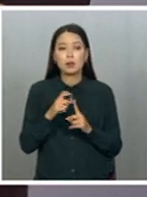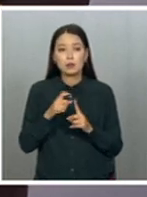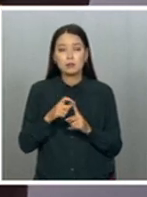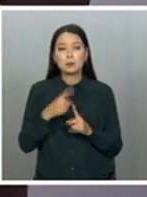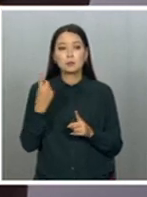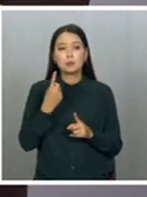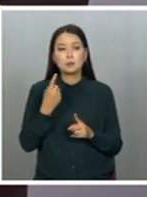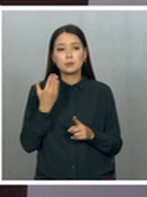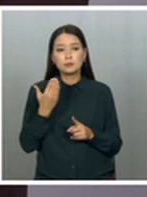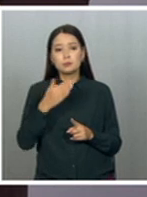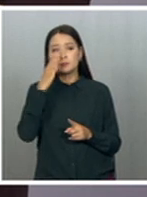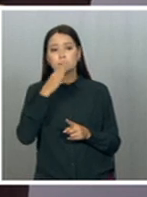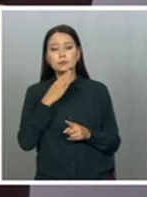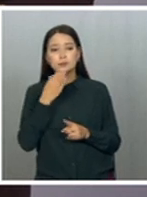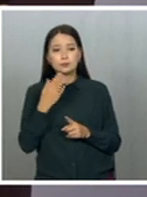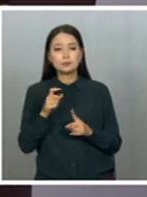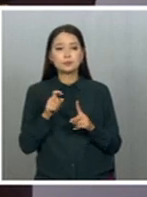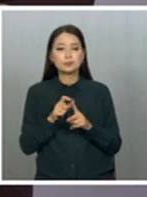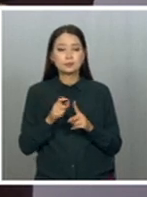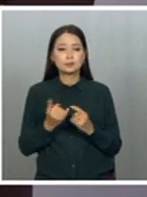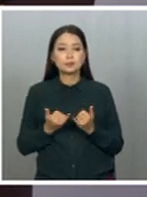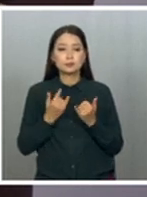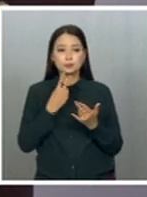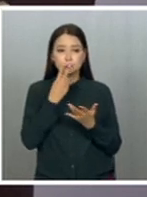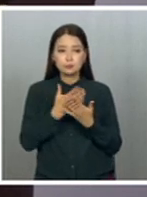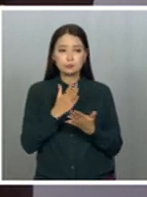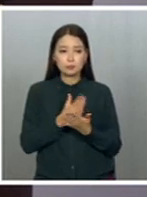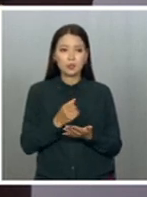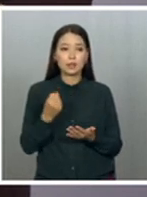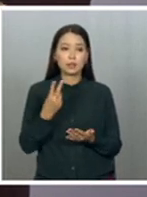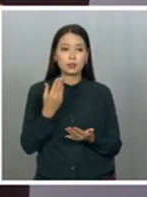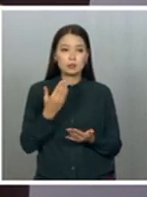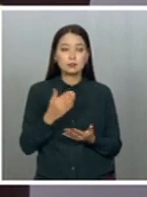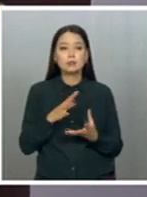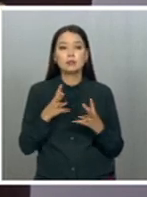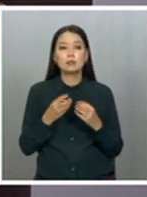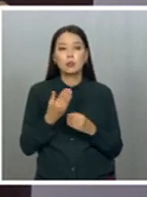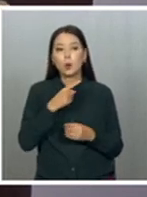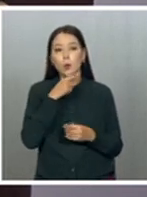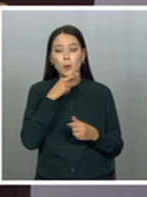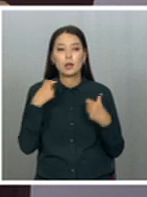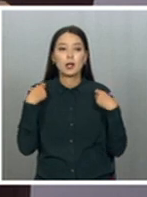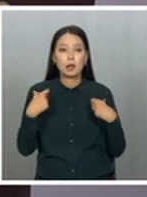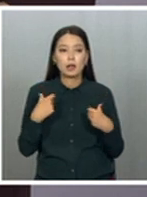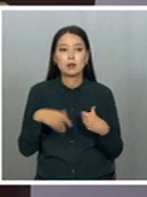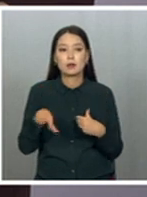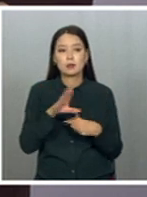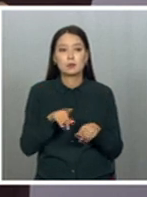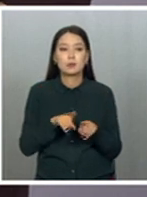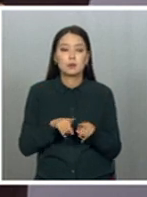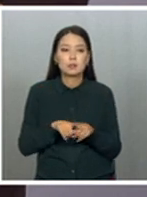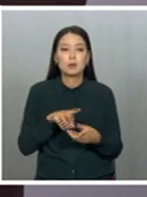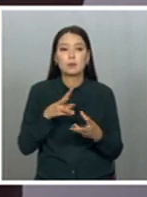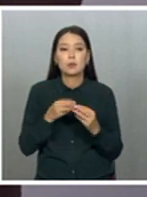біріншіден оның әкеге деген құрметін көреміз. Ал екіншіден, орыс офицерлерінің алдына келіп, именбей сөйлеген